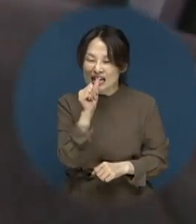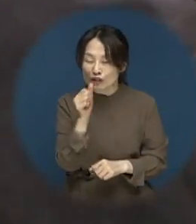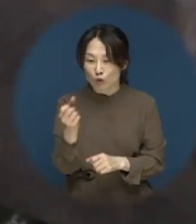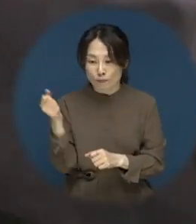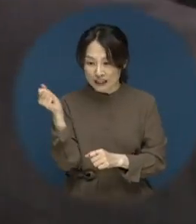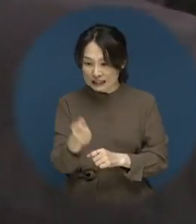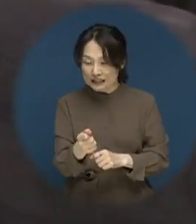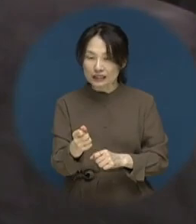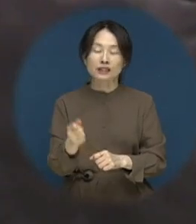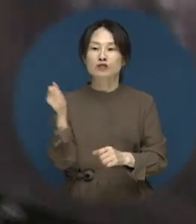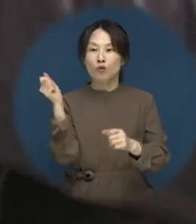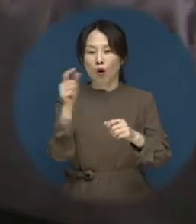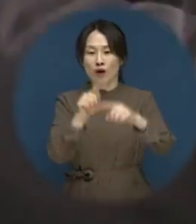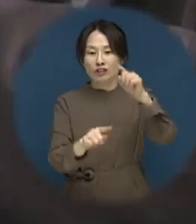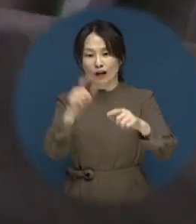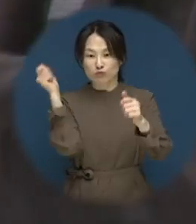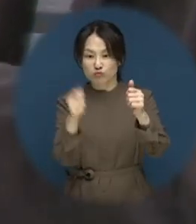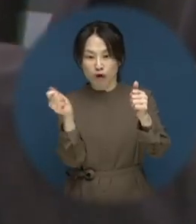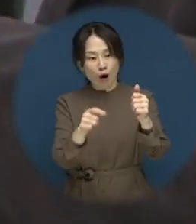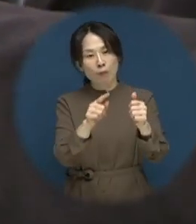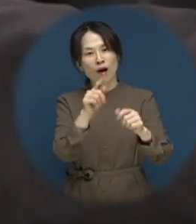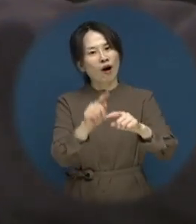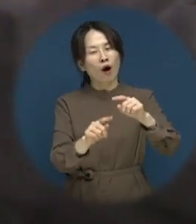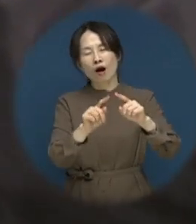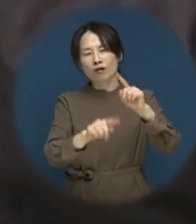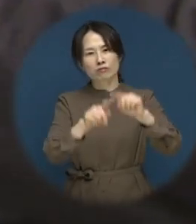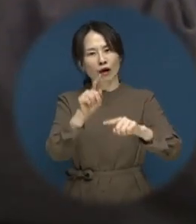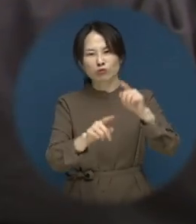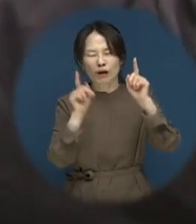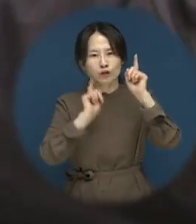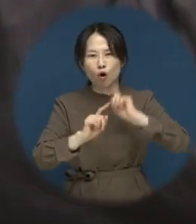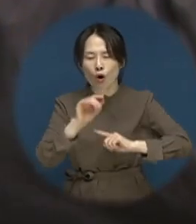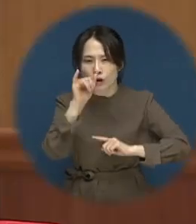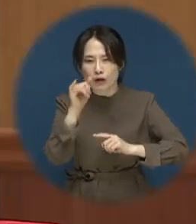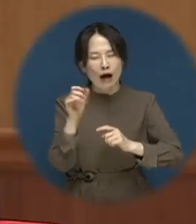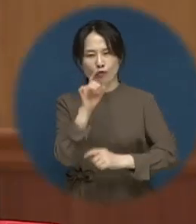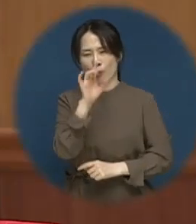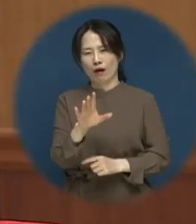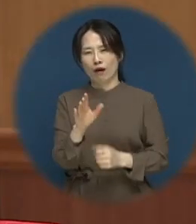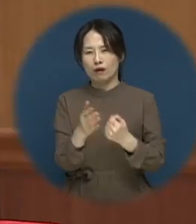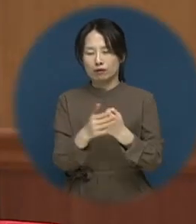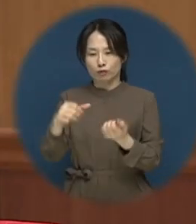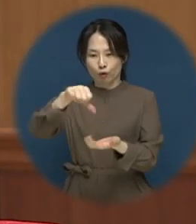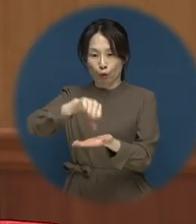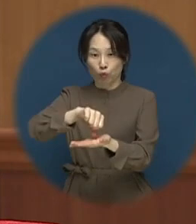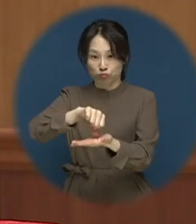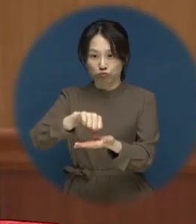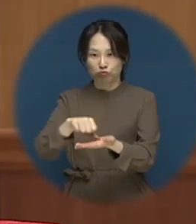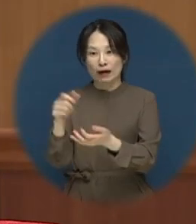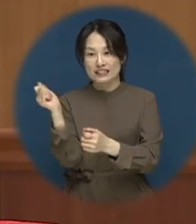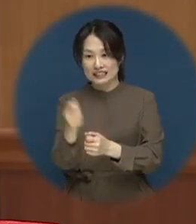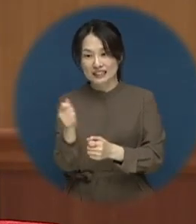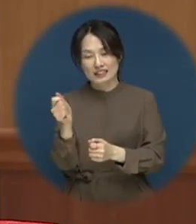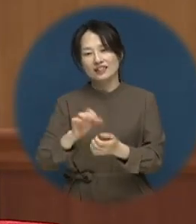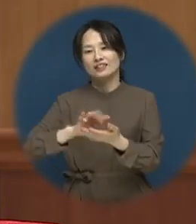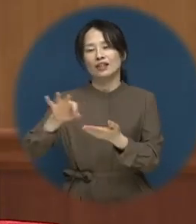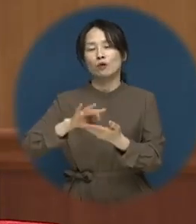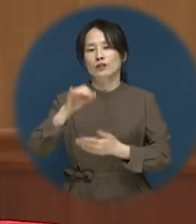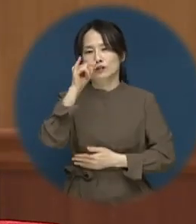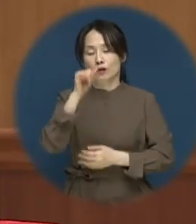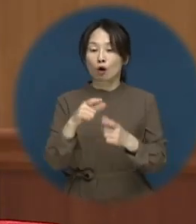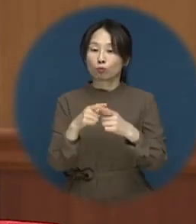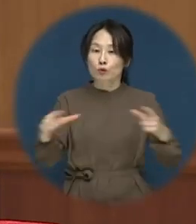그러면 예. 나무가 상하잖아요. 그렇죠. 고무로 이제 코팅이 된 건데요. 고무 망치. 예, 고무 망치인데 우리가 보통 딱따구리가